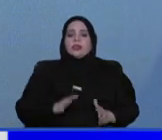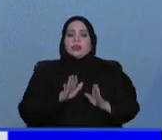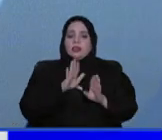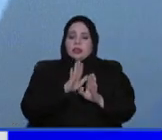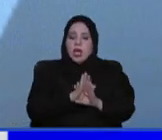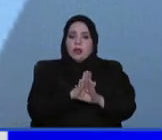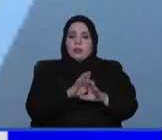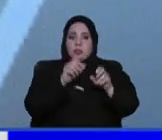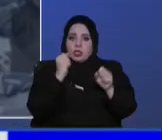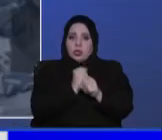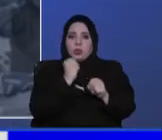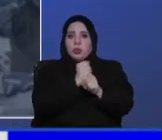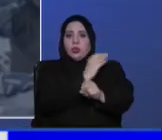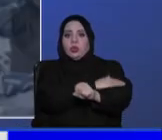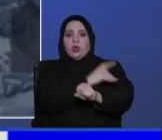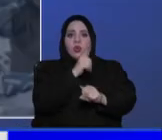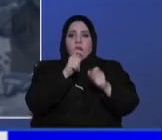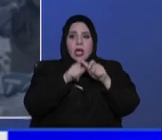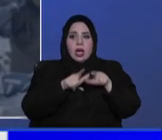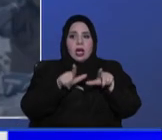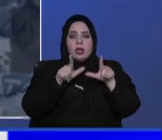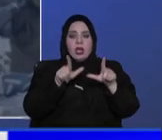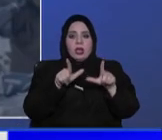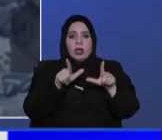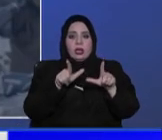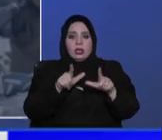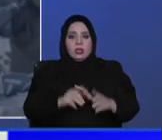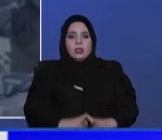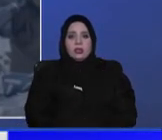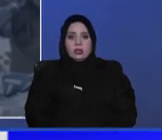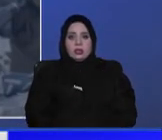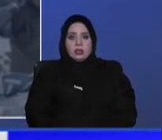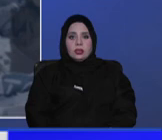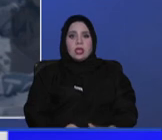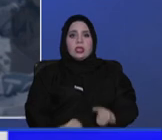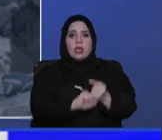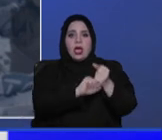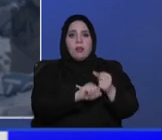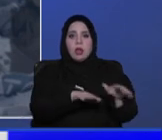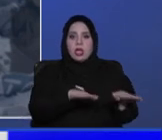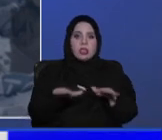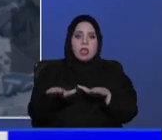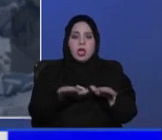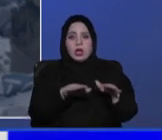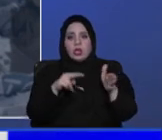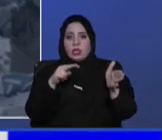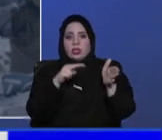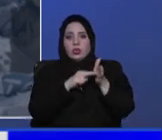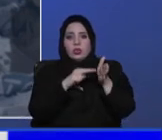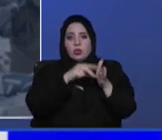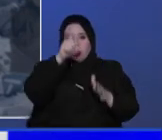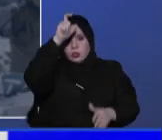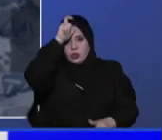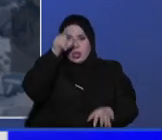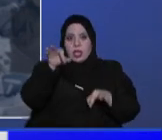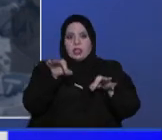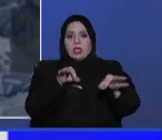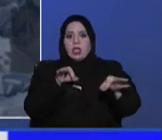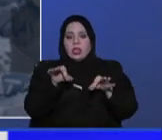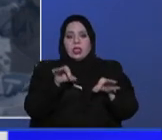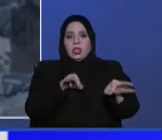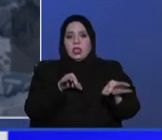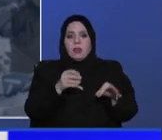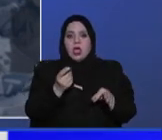الجهود الوطنيه اعلنت اللجنه الوطنيه لدعم ضحايا الزلزال في تركيا وسوريا تنظيم حمله